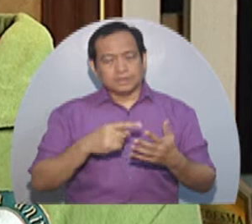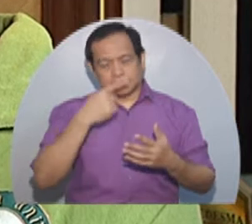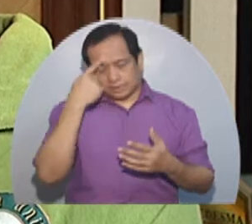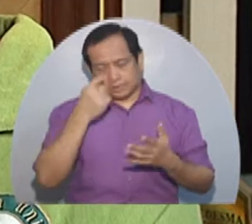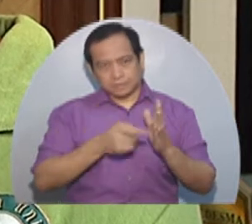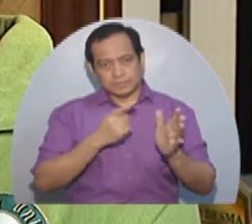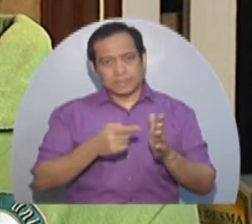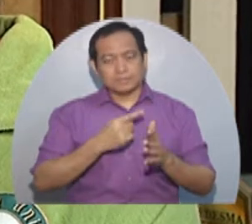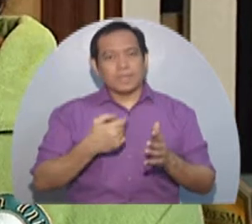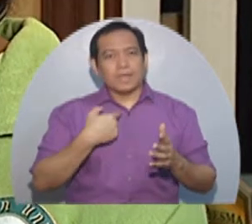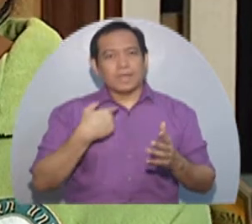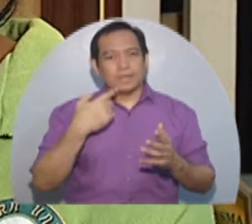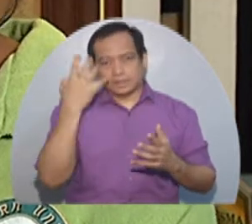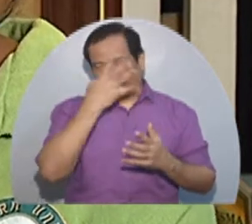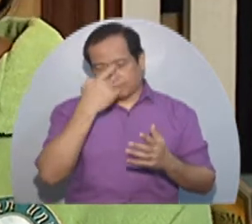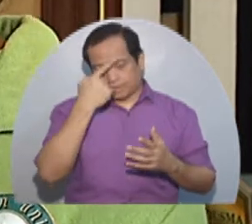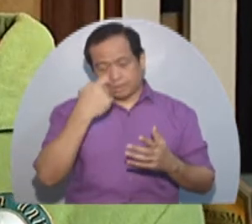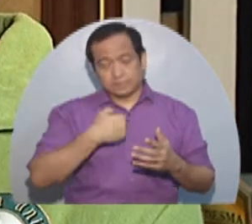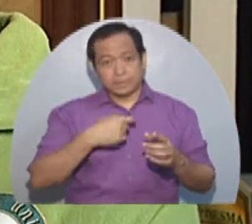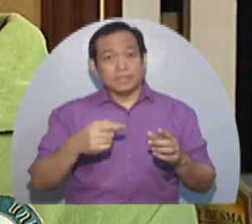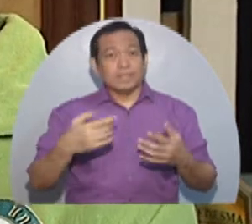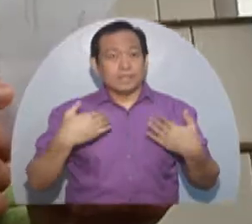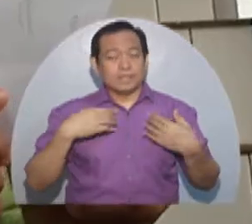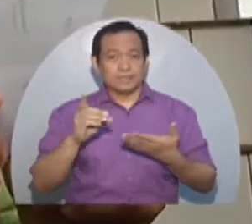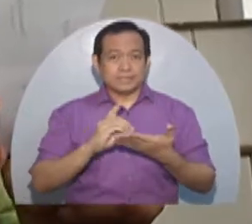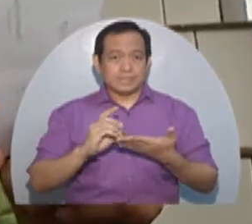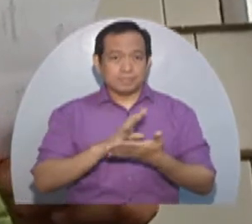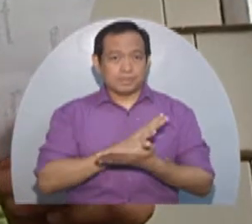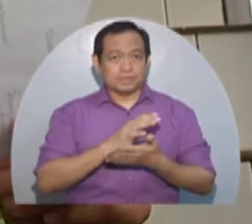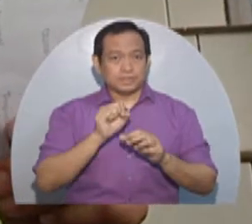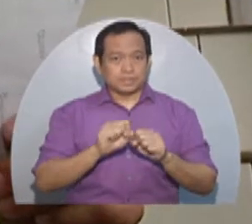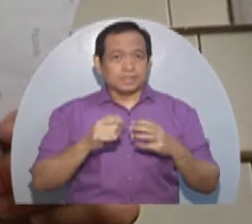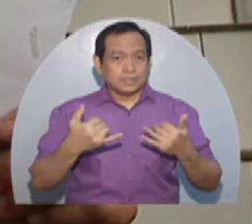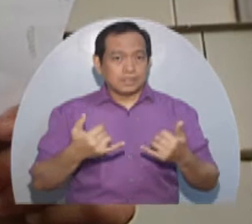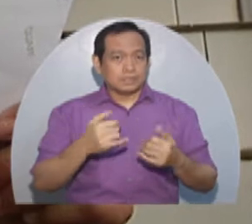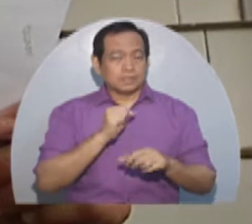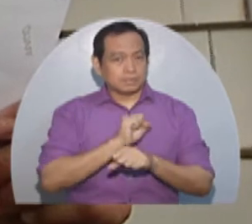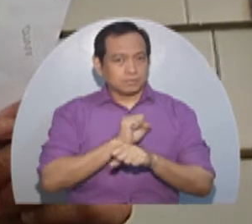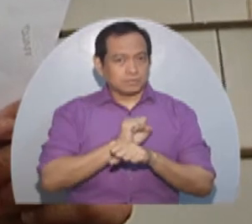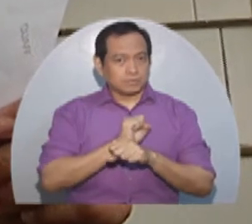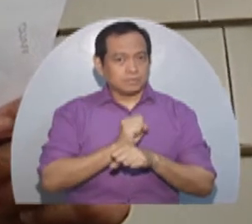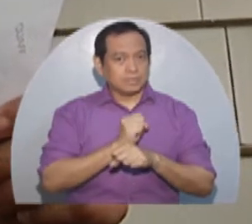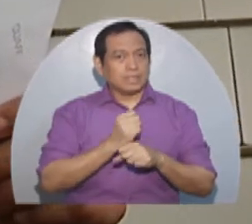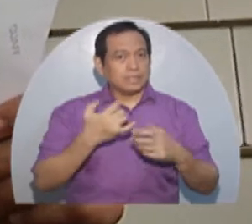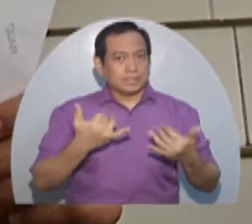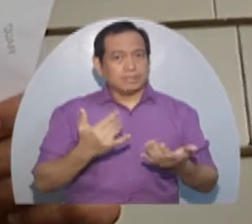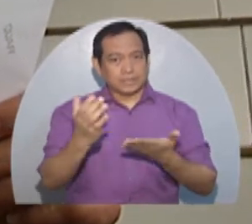Minsan nahihilo po ako. May diabetes din po kasi. So ngayon, ang ikinabubuhay niyo po ay